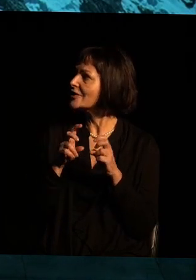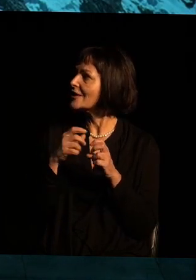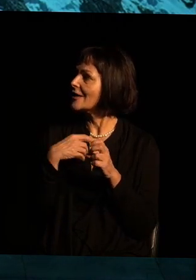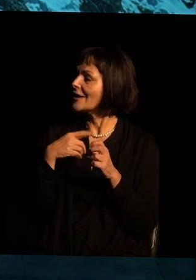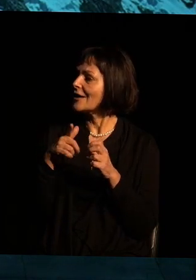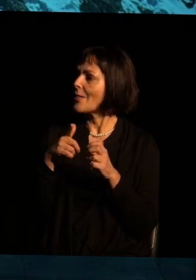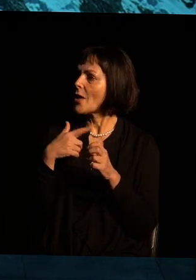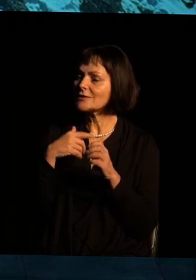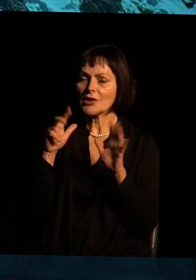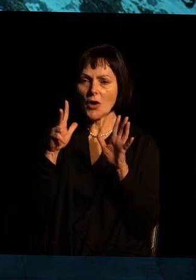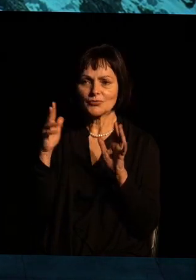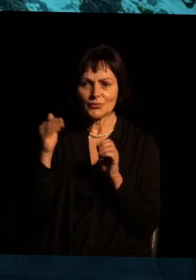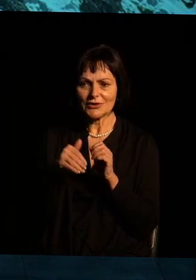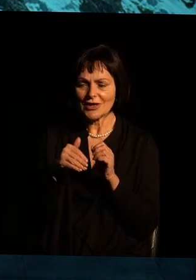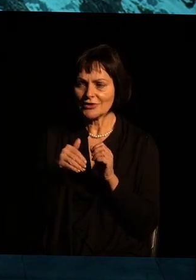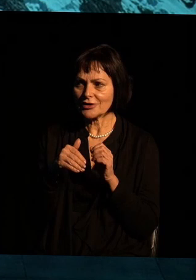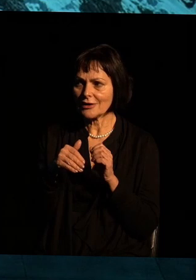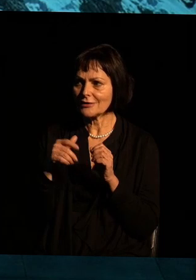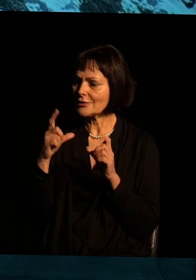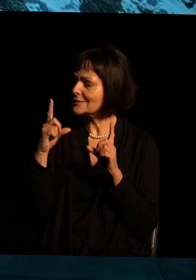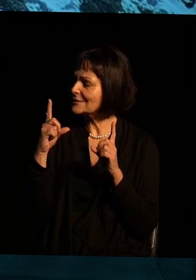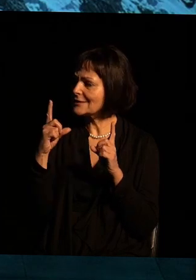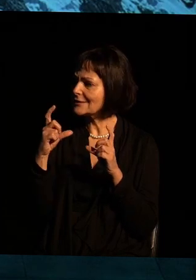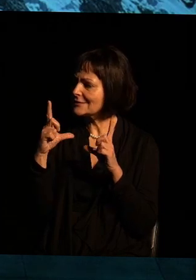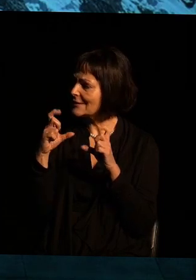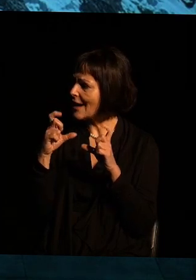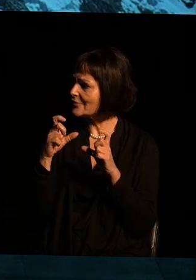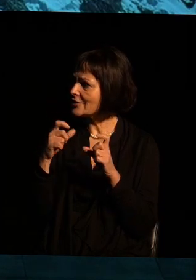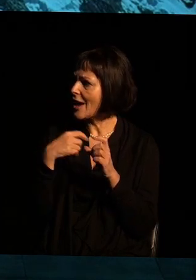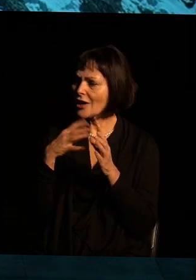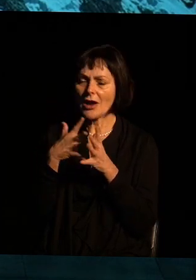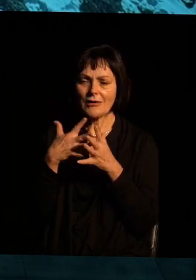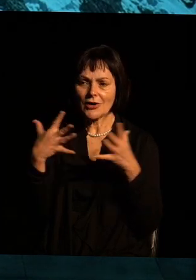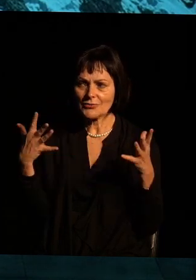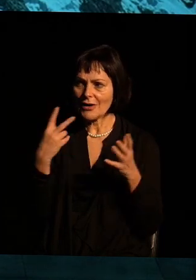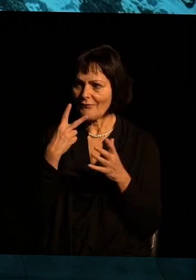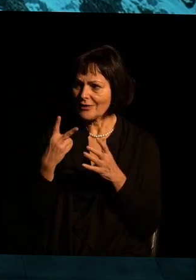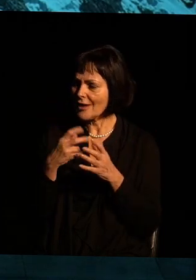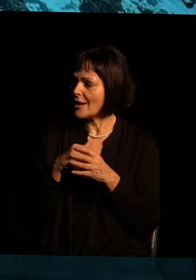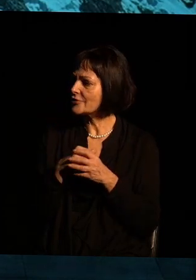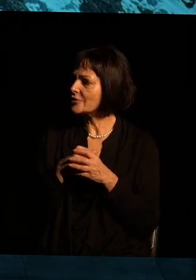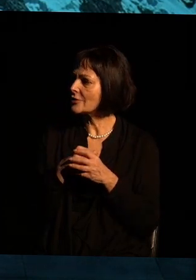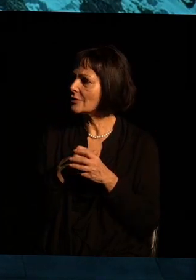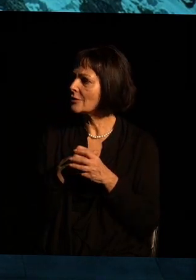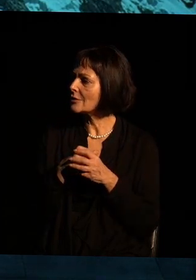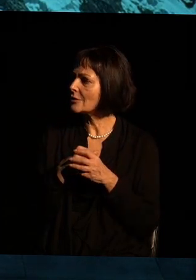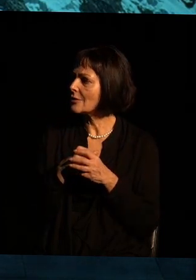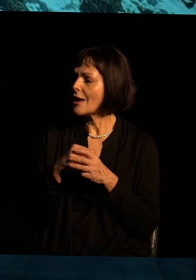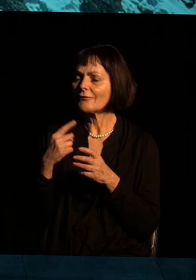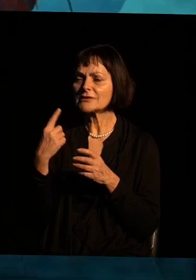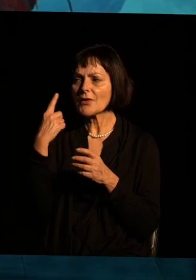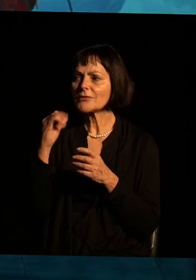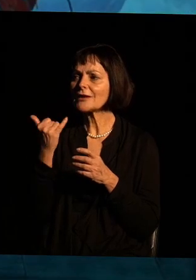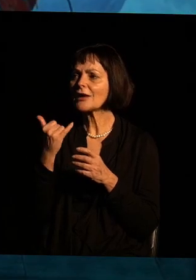mówimy o ośmiotysięczniku, prawda, lewe zdjęcie. No i też tutaj rozmiar tej ściany widać na prawym. No i wspomnij, jak to